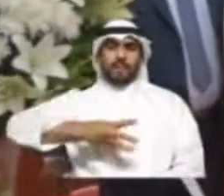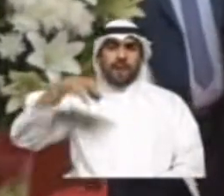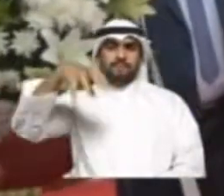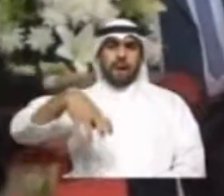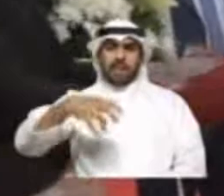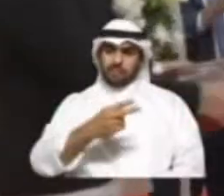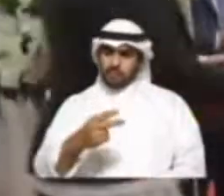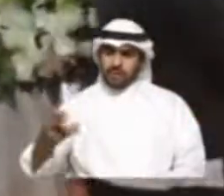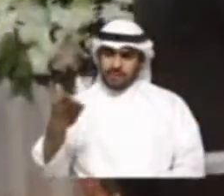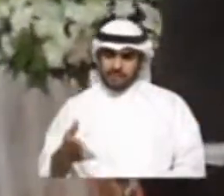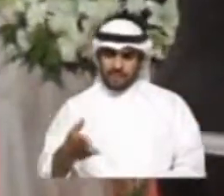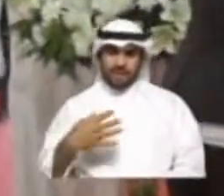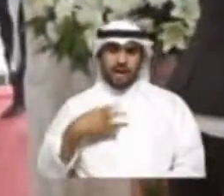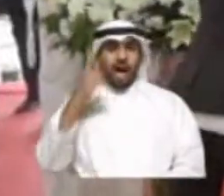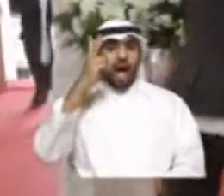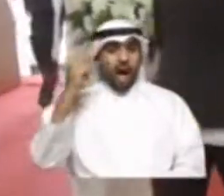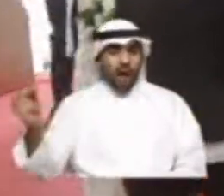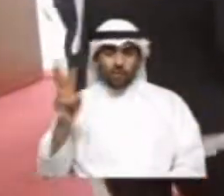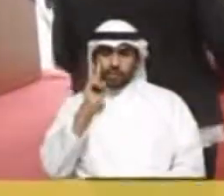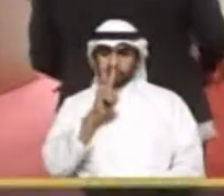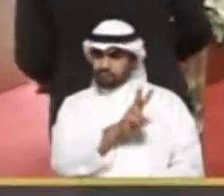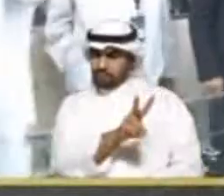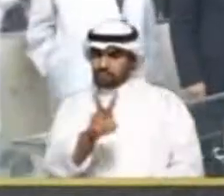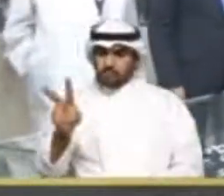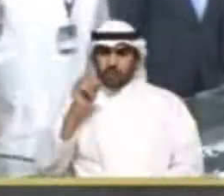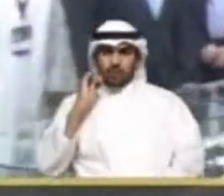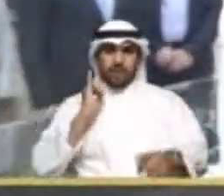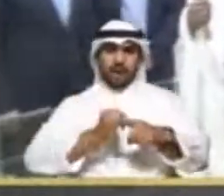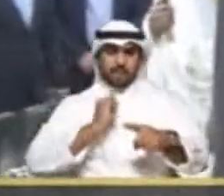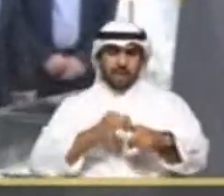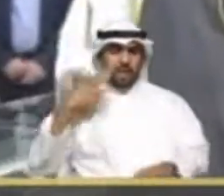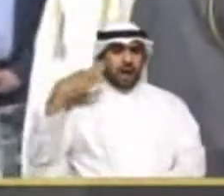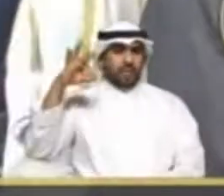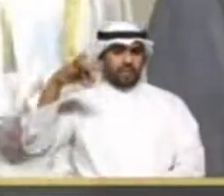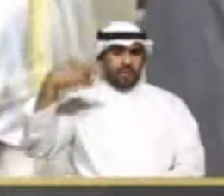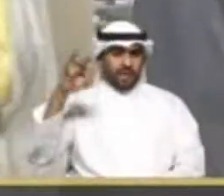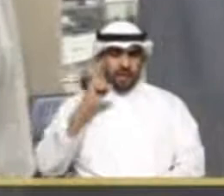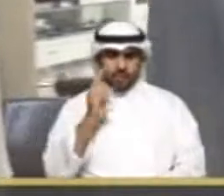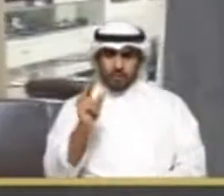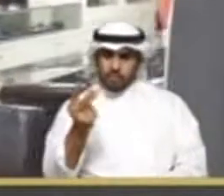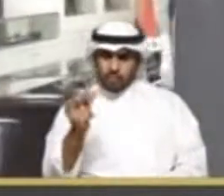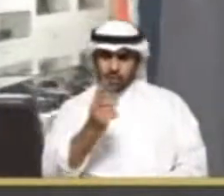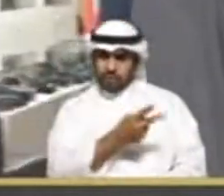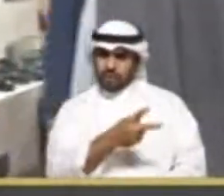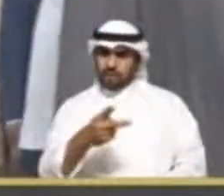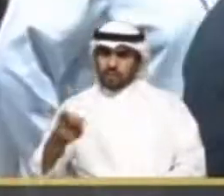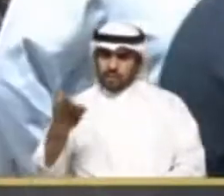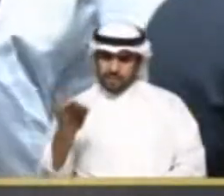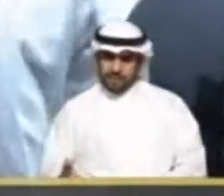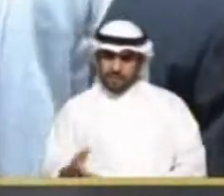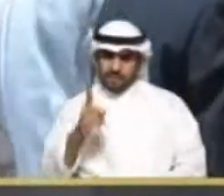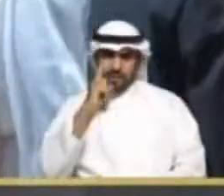هي مساحة جمالية تواجدت لكل عشاق اقتناء المعدن الأصفر والمجوهرات الثمينة بأنواعها في معرض